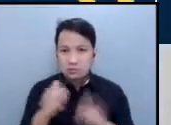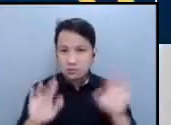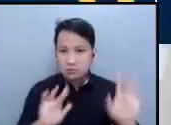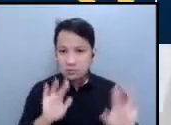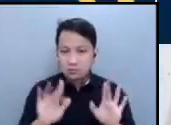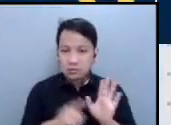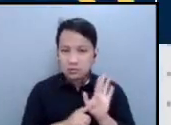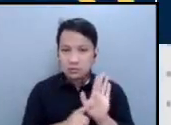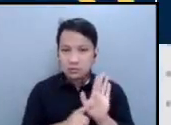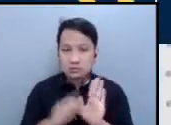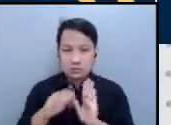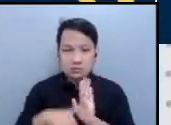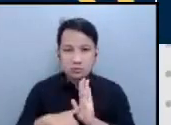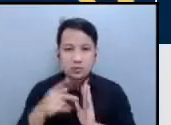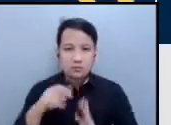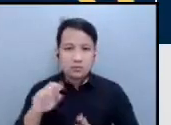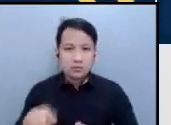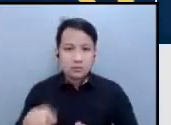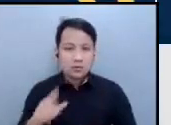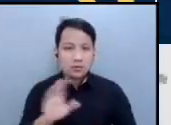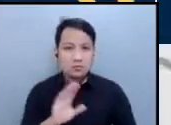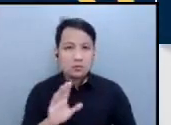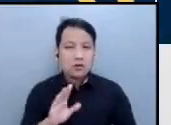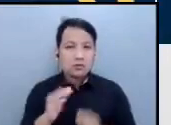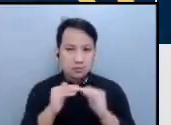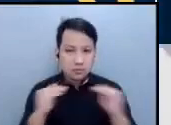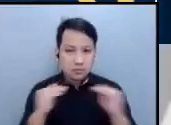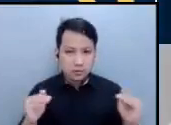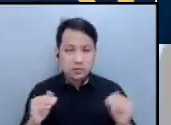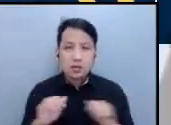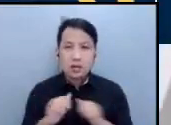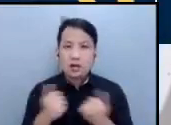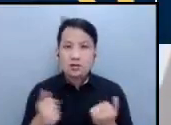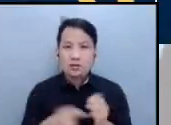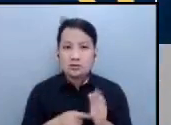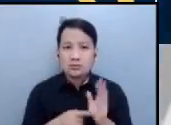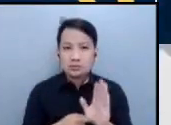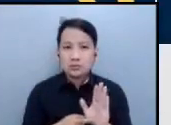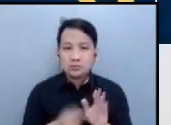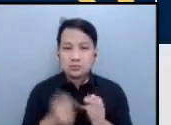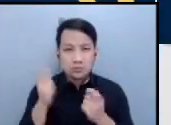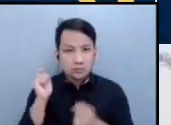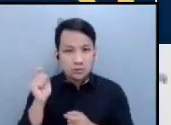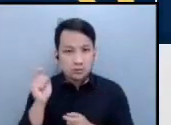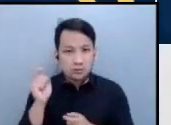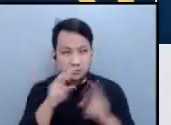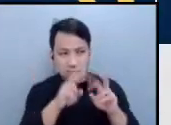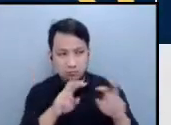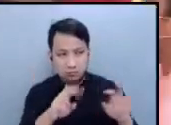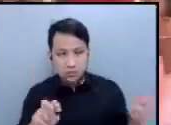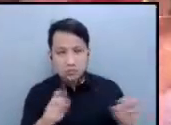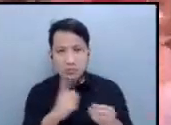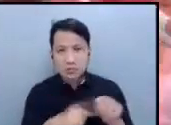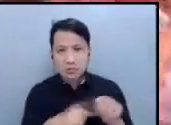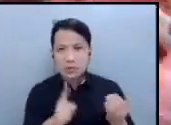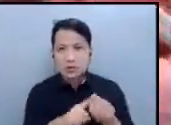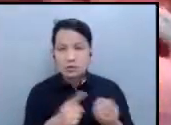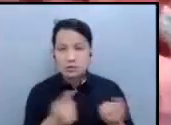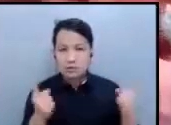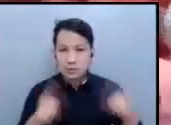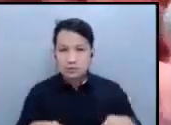ng COMELEC at PNP ang pagiging patas sa pamamagitan ng agarang pagsisiyasat sa insidente.